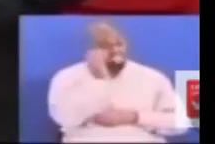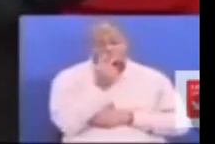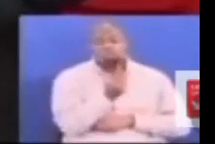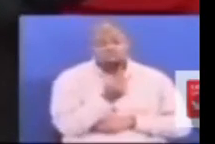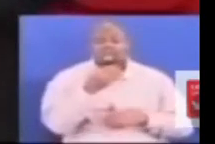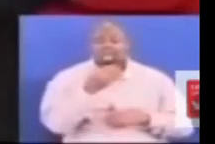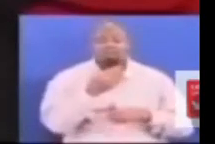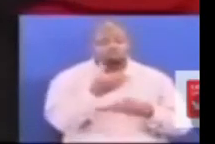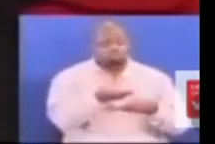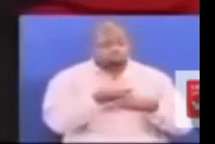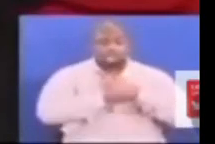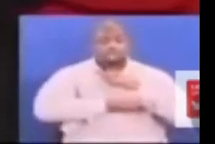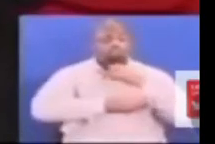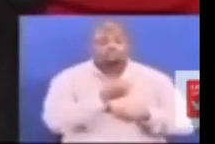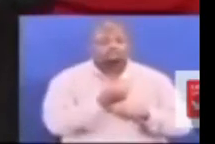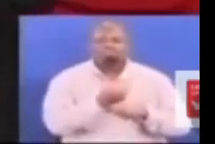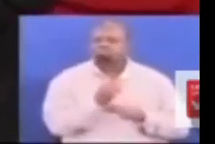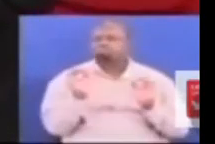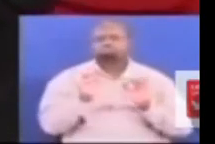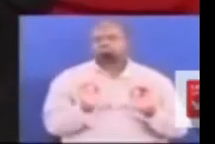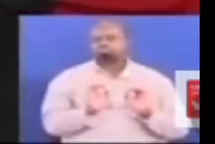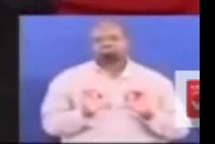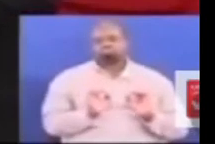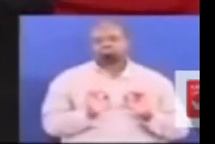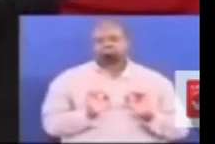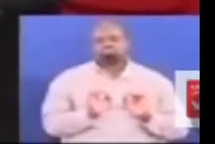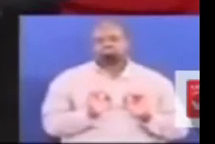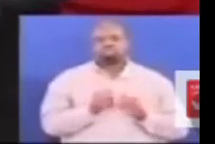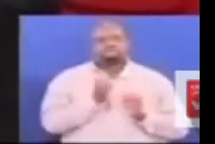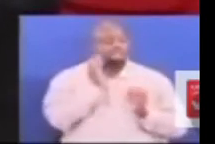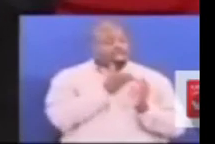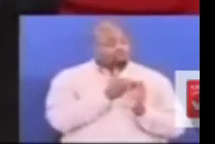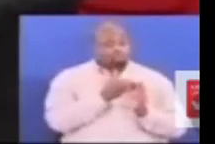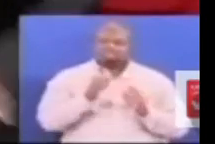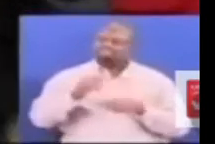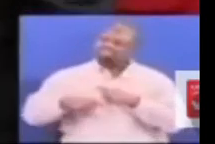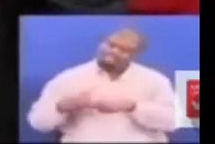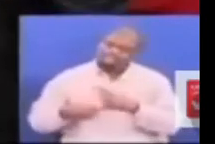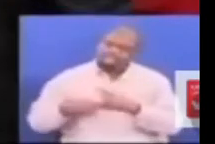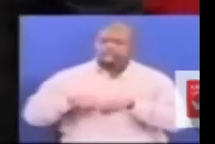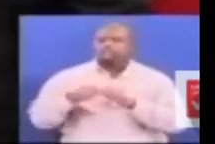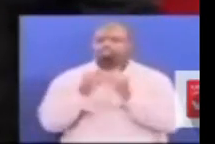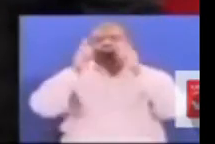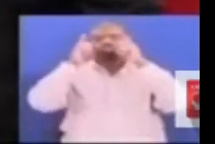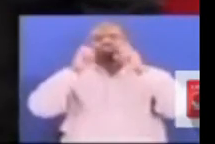zozote kujaribu kufanya jambo hili lisiendelee kuharibu image yetu kama taifa.